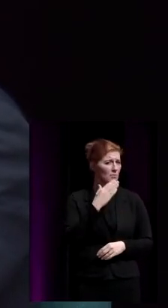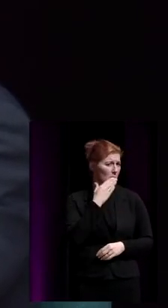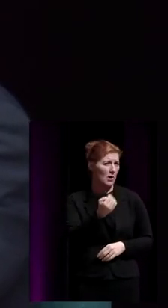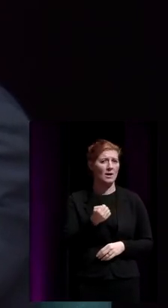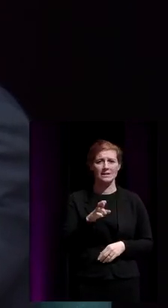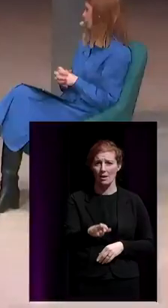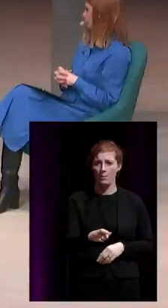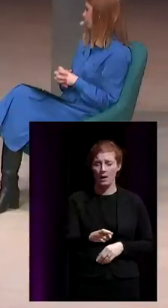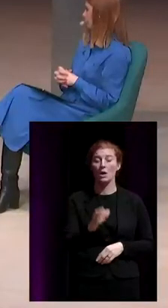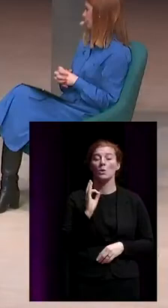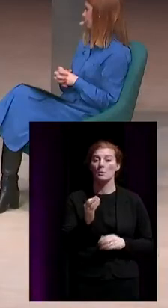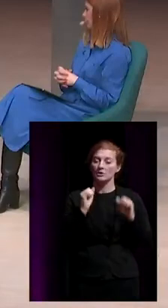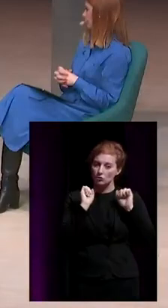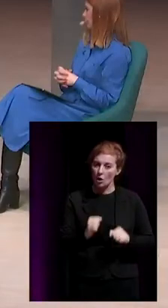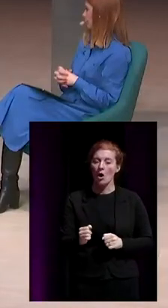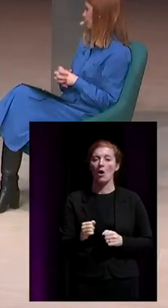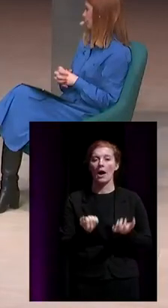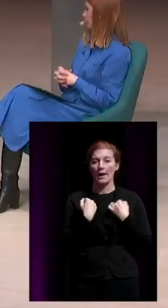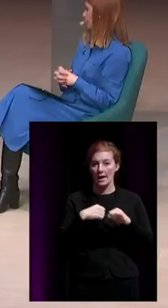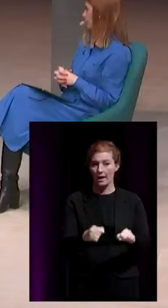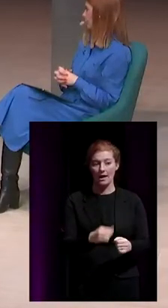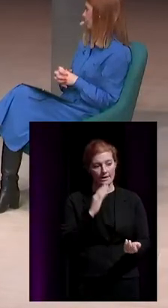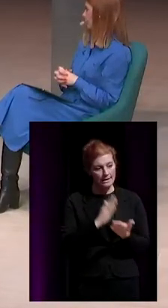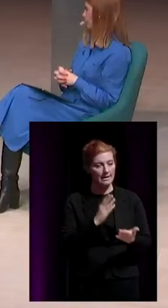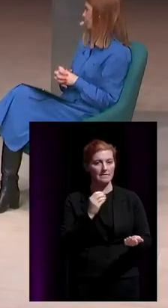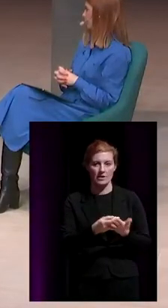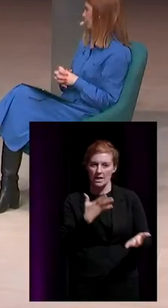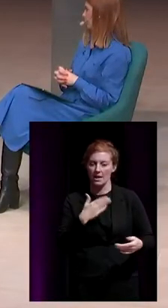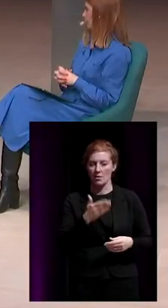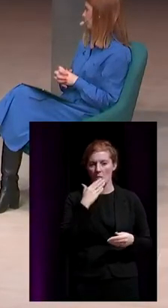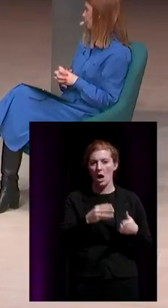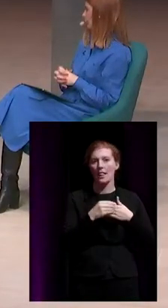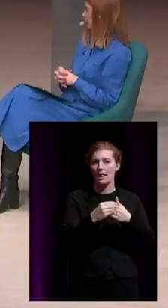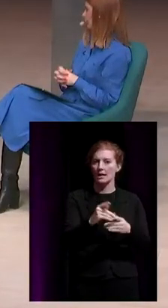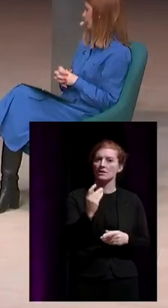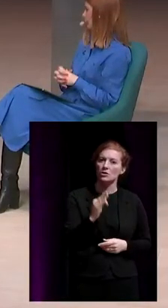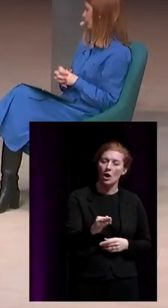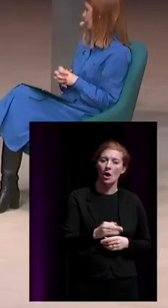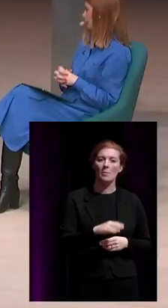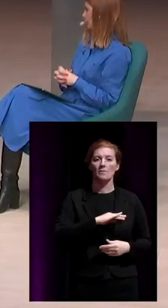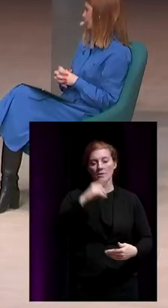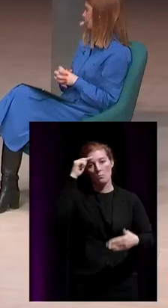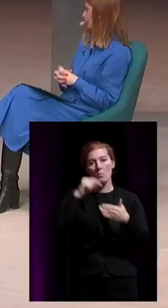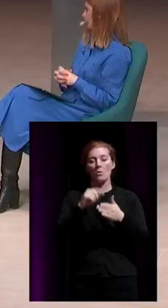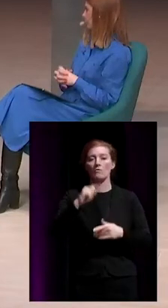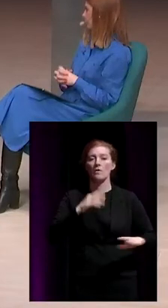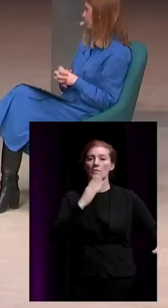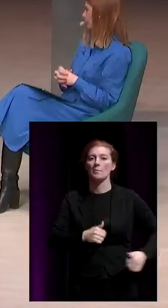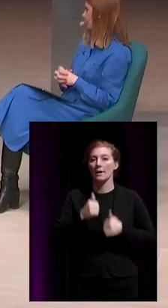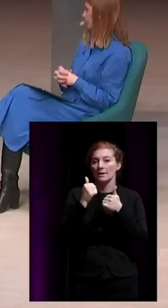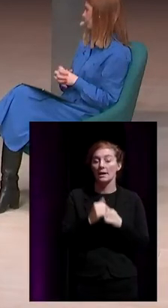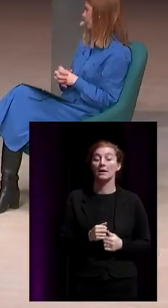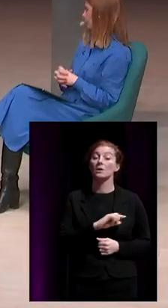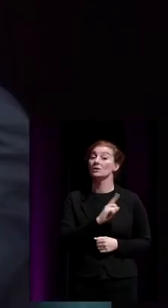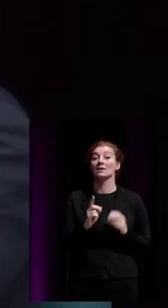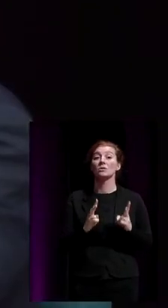ska agera. Det finns rätta värderingar, det finns mycket ledarskap och det finns mål till förbättringar. Och sen finns det ju